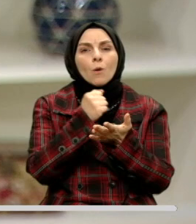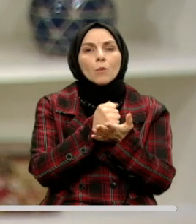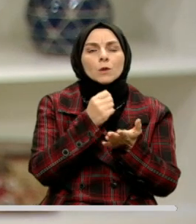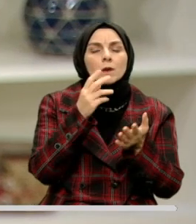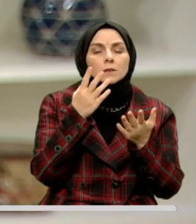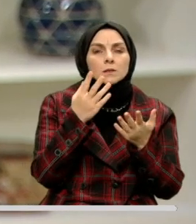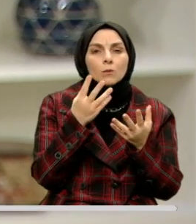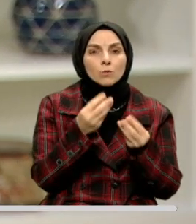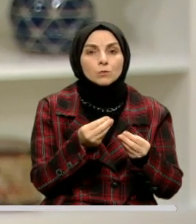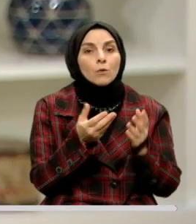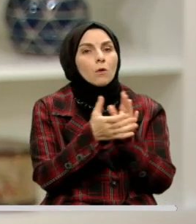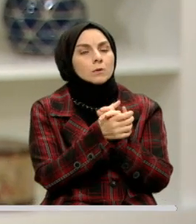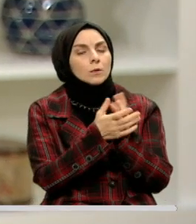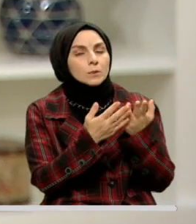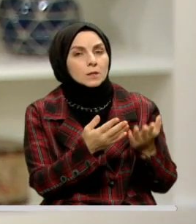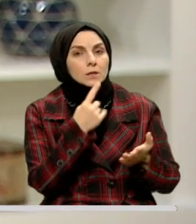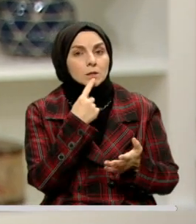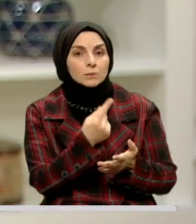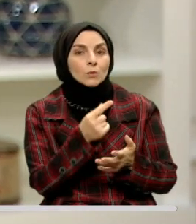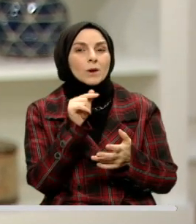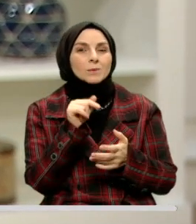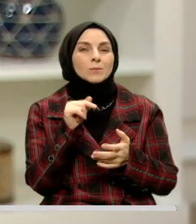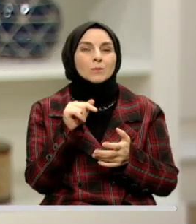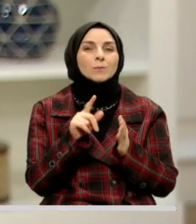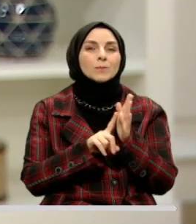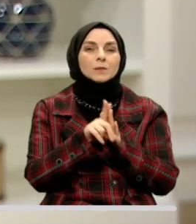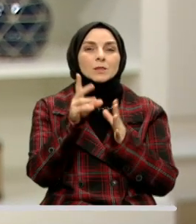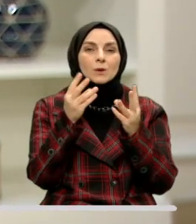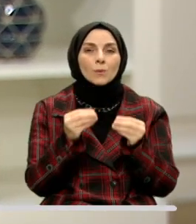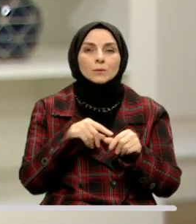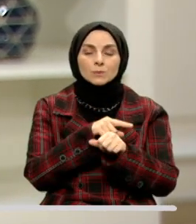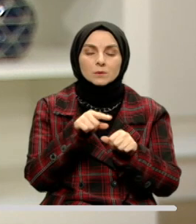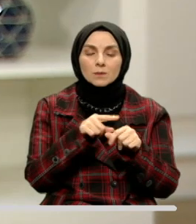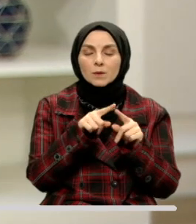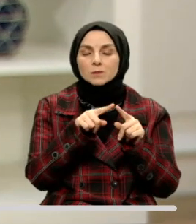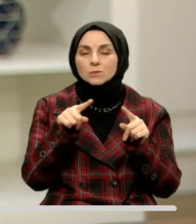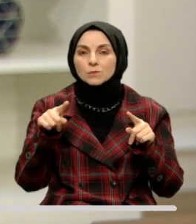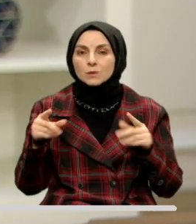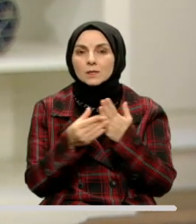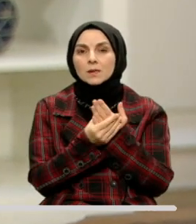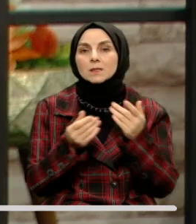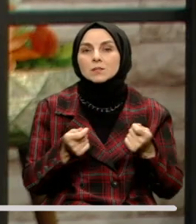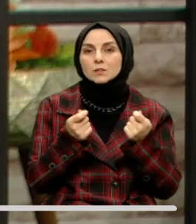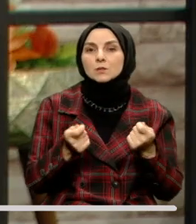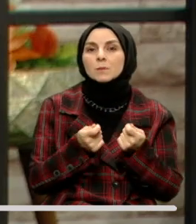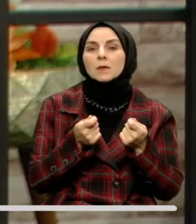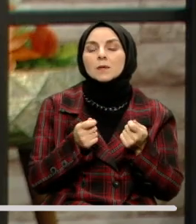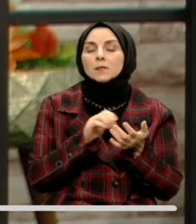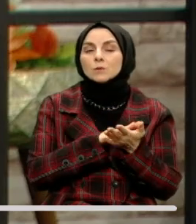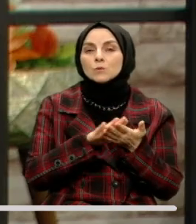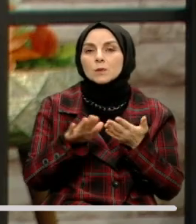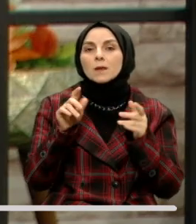her üretken birey aslında kendi gözlemleriyle hayatın içinde bir şeyleri fark etmek, anlamlandırmak